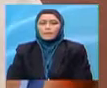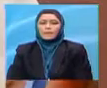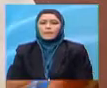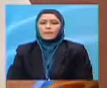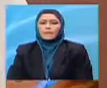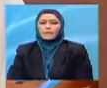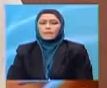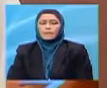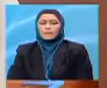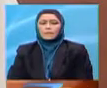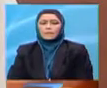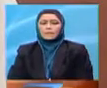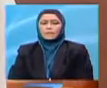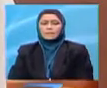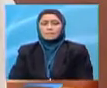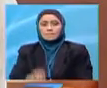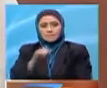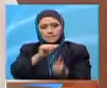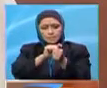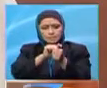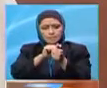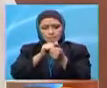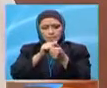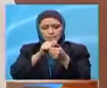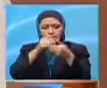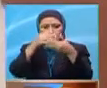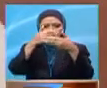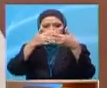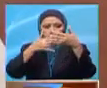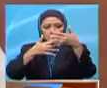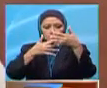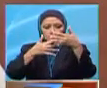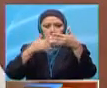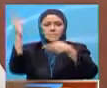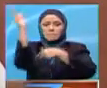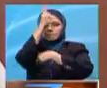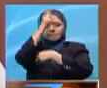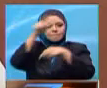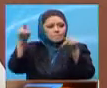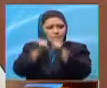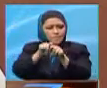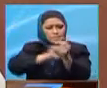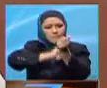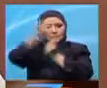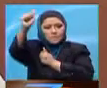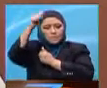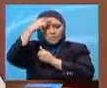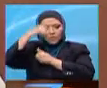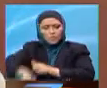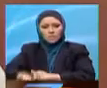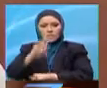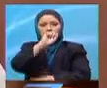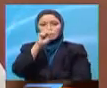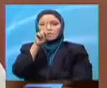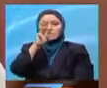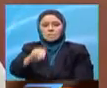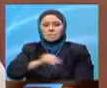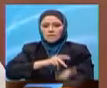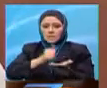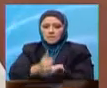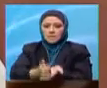juta selain daripada itu kerajaan turut meluluskan skim bantuan Khairat perekebun